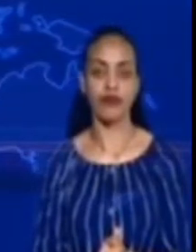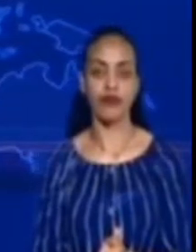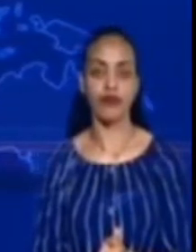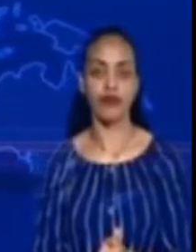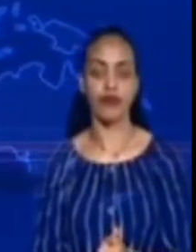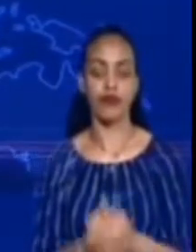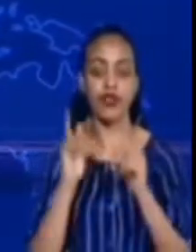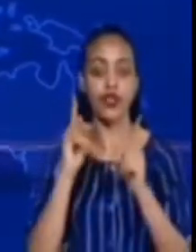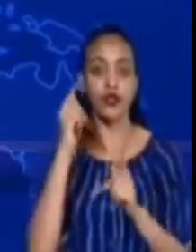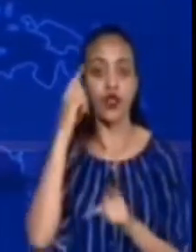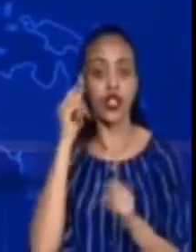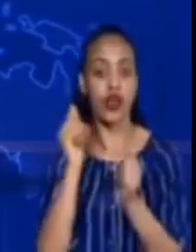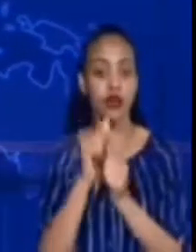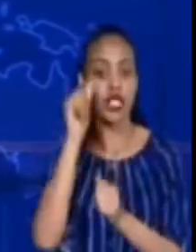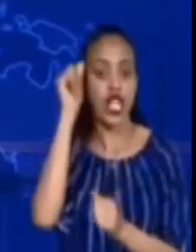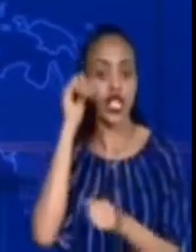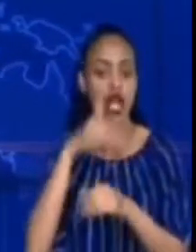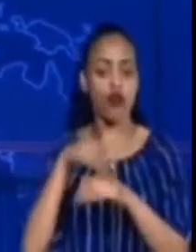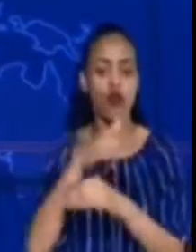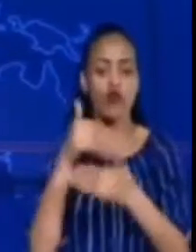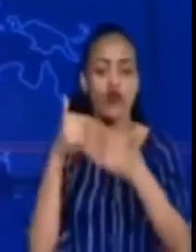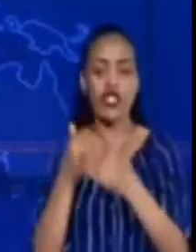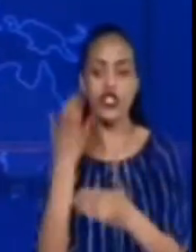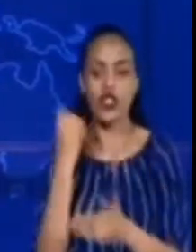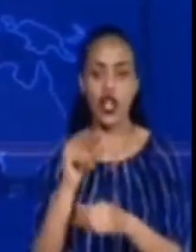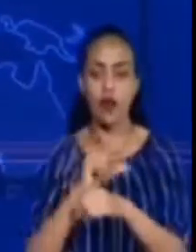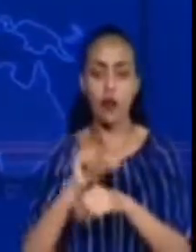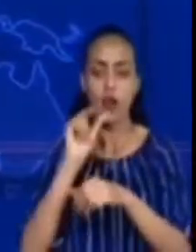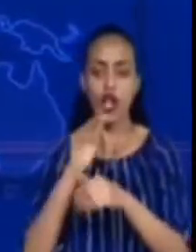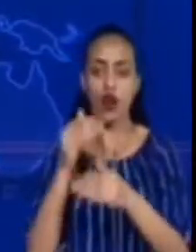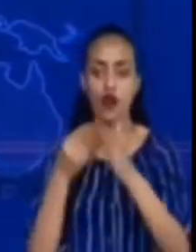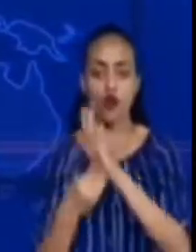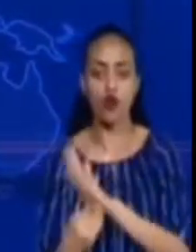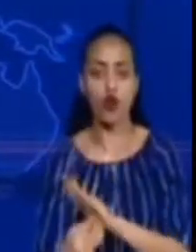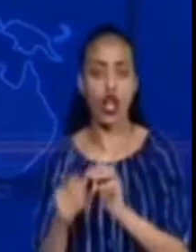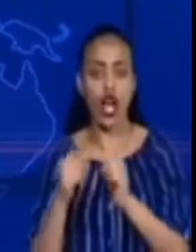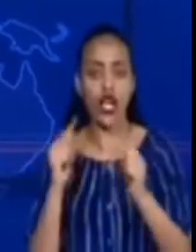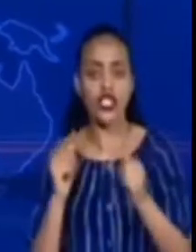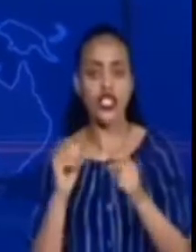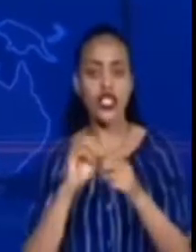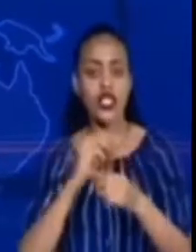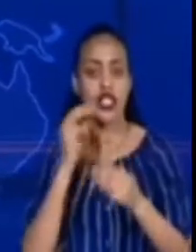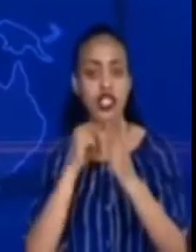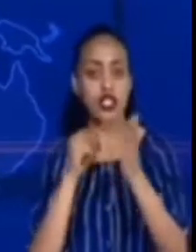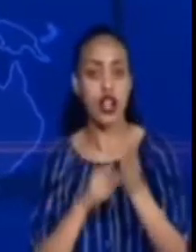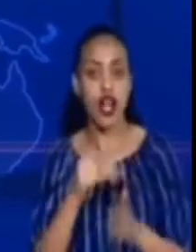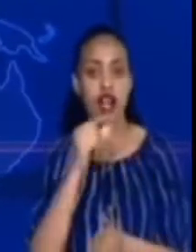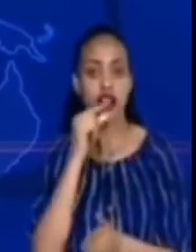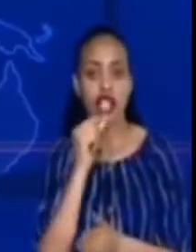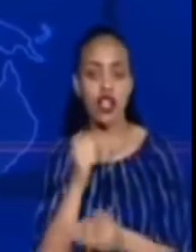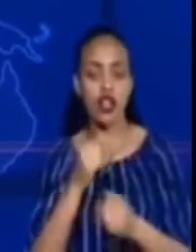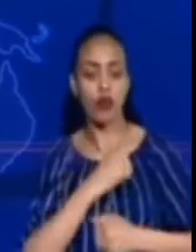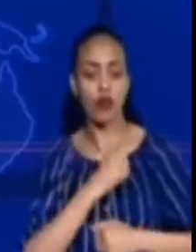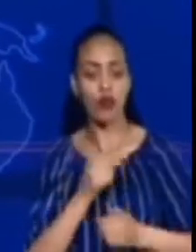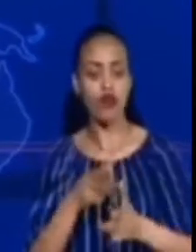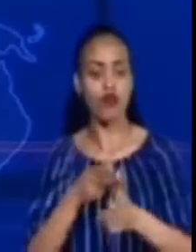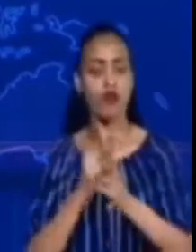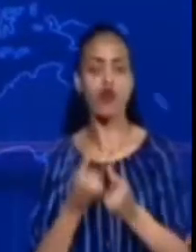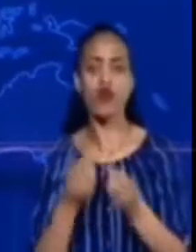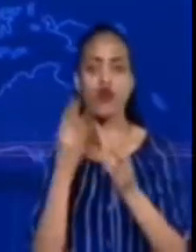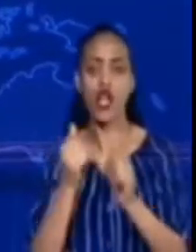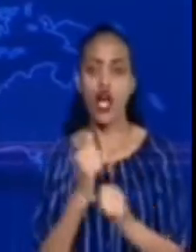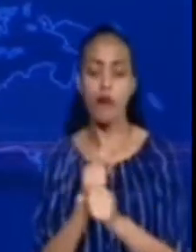አይደለም ይኖርባት። ክርስቲያን ቀድሞ አይደለም ኢትዮጵያን ከፍ ያደረገው። ሁላችንም አሻራ